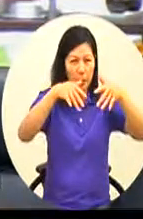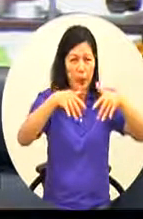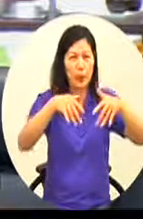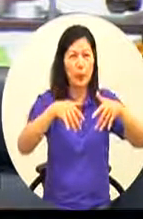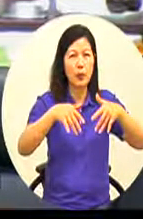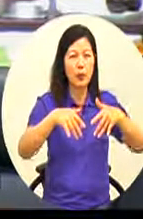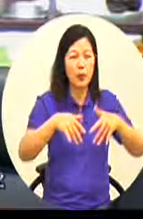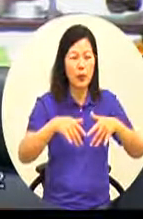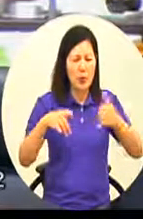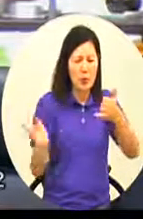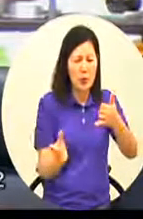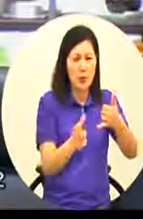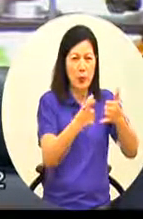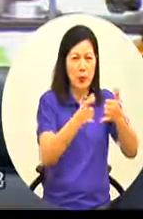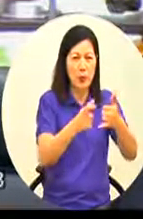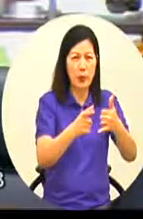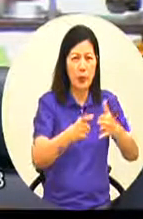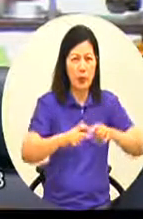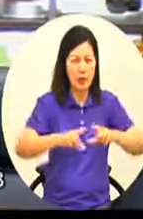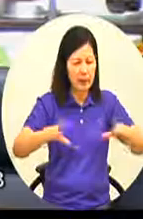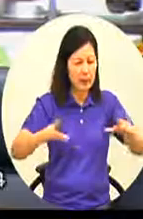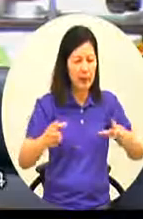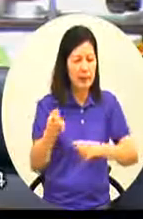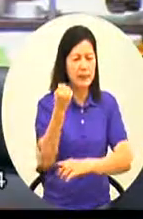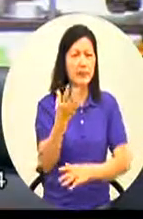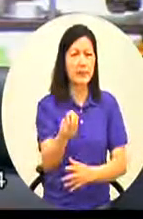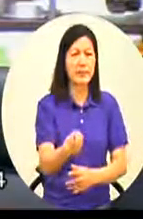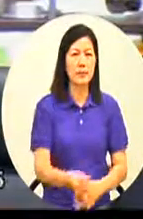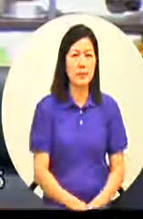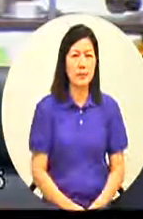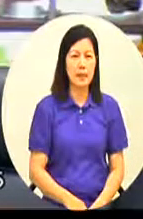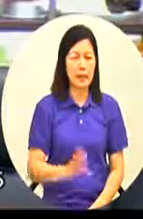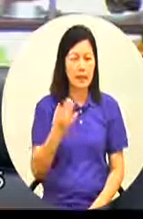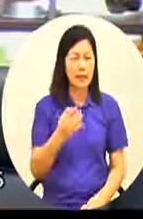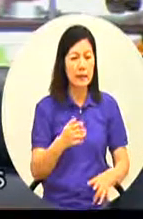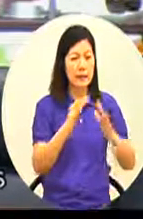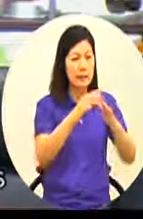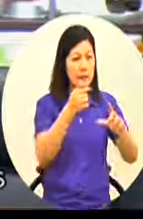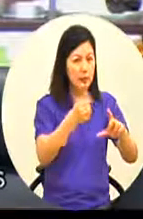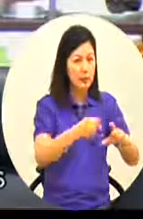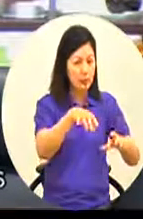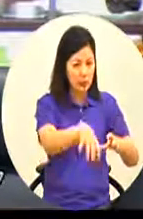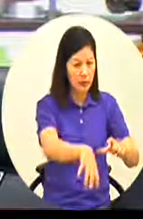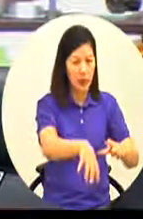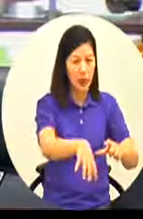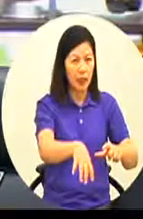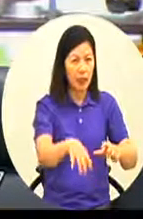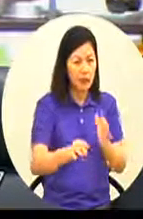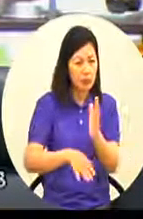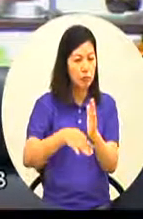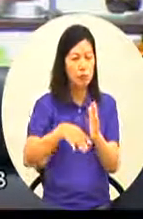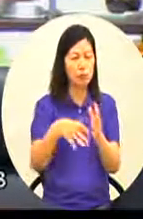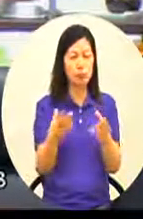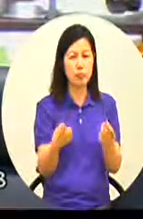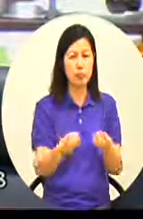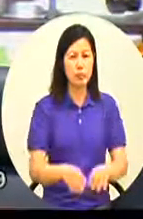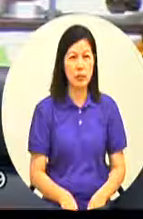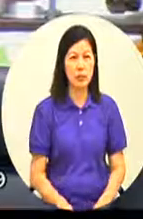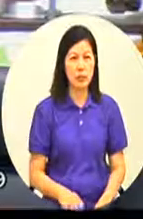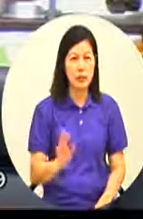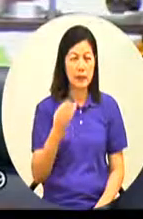暴风雨那么大，好，所以你看市区里面也有很多地方都没有积水，那如果